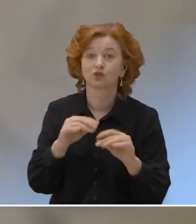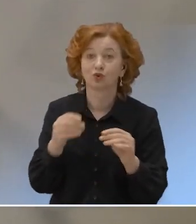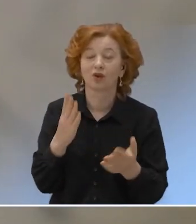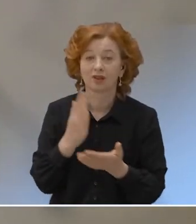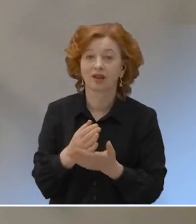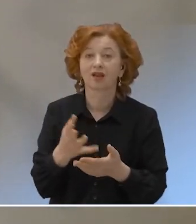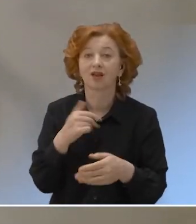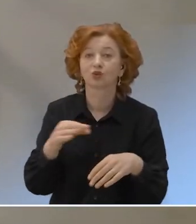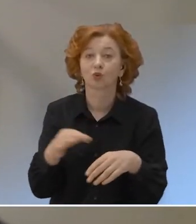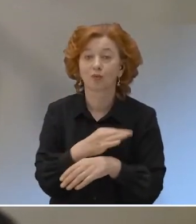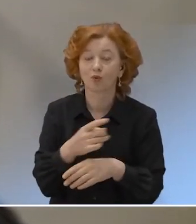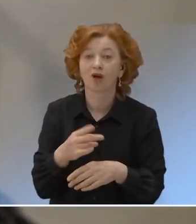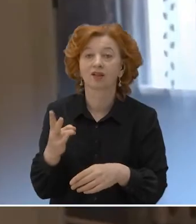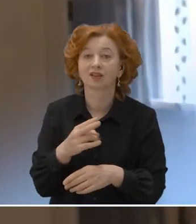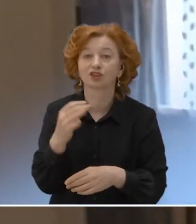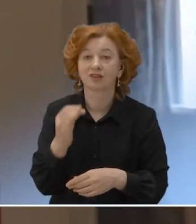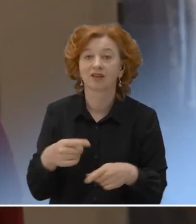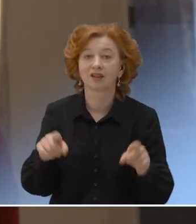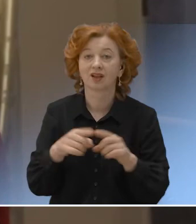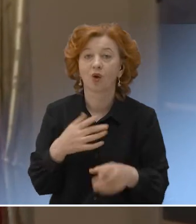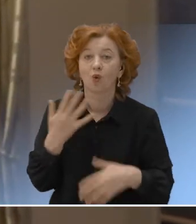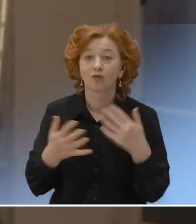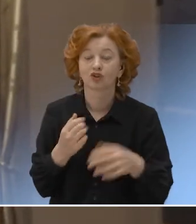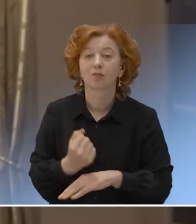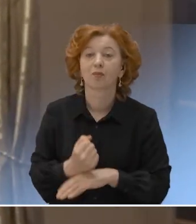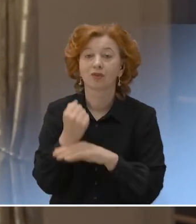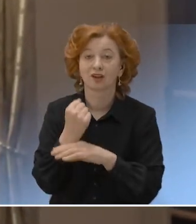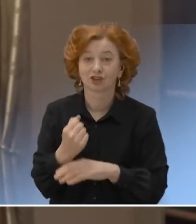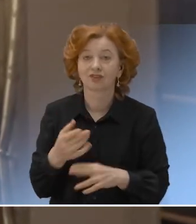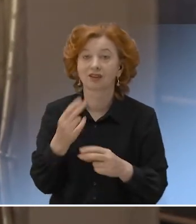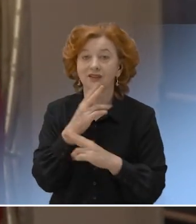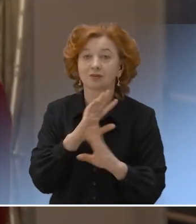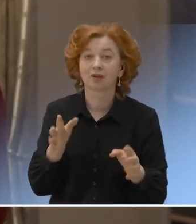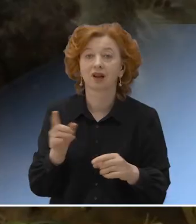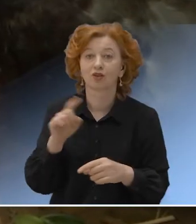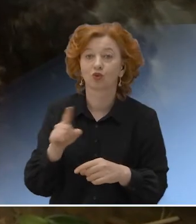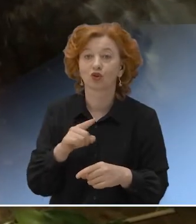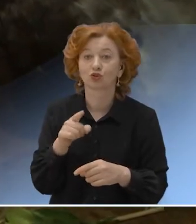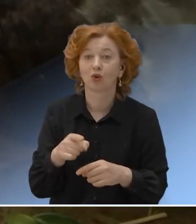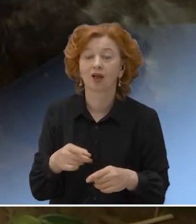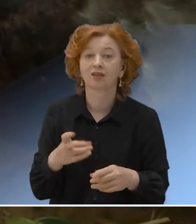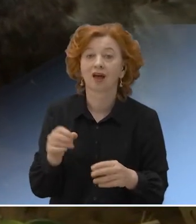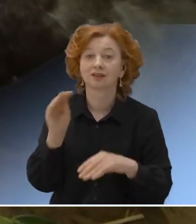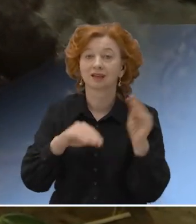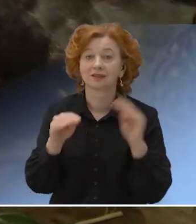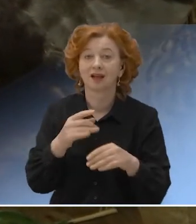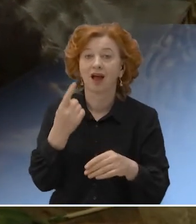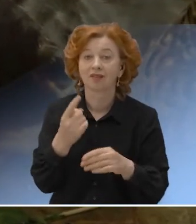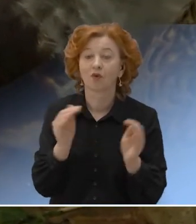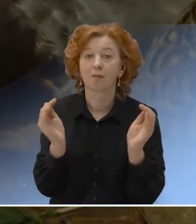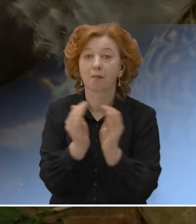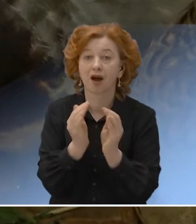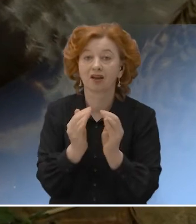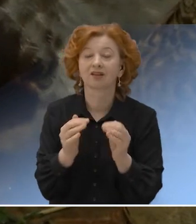это идет. Супруга Надежда Ивановна такое увлечение поддерживает, несмотря на то, что на создание одного,